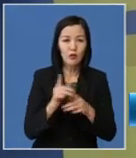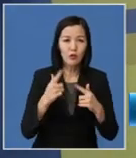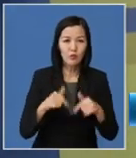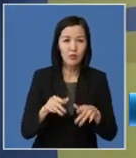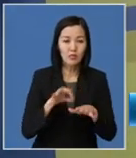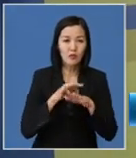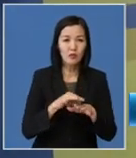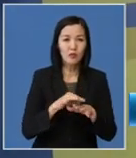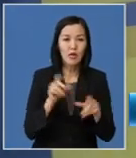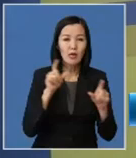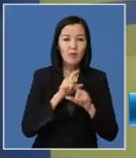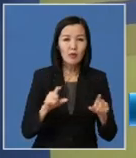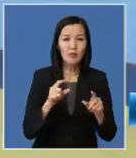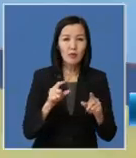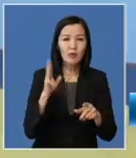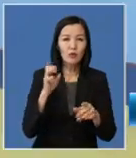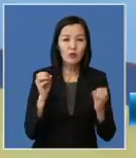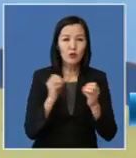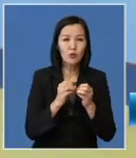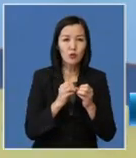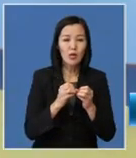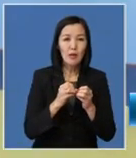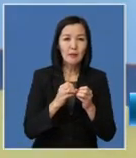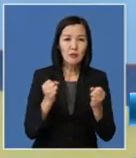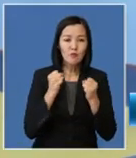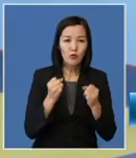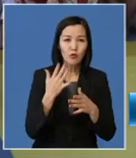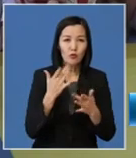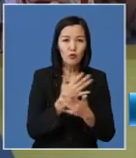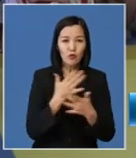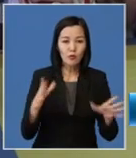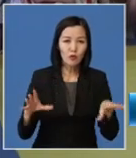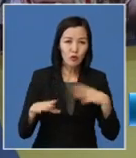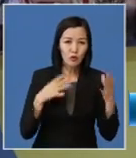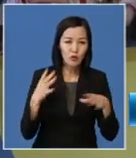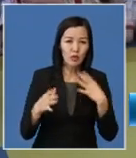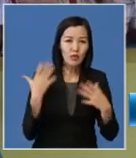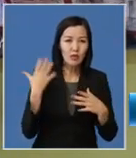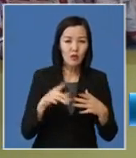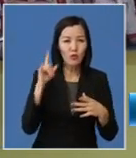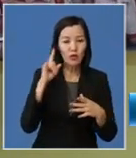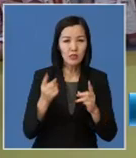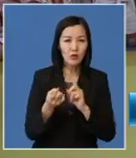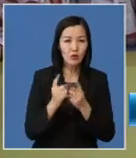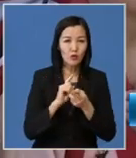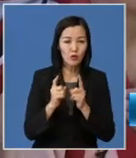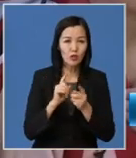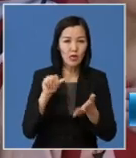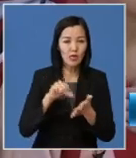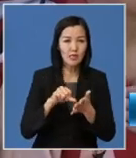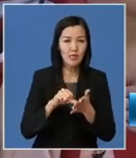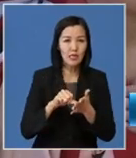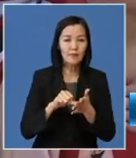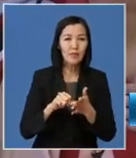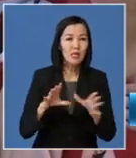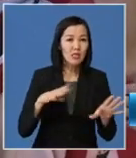отыр. Аталған мекемеде қазір 310 бала спорттың 4 түрімен шұғылданады. Ал олардың 50-і қазақ күресіне қатысады. Тынбай жаттығудың арқасында